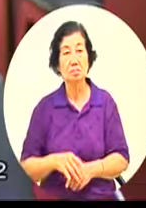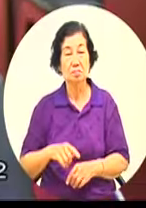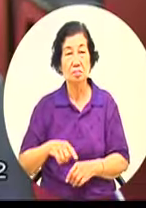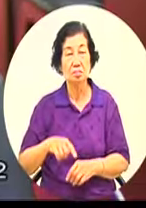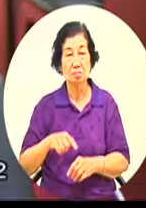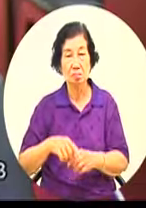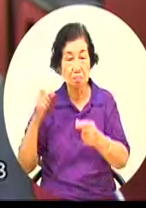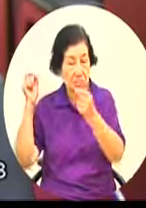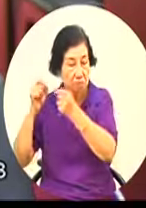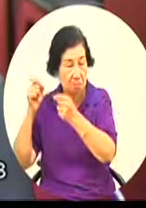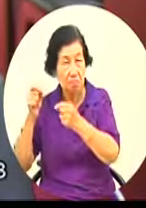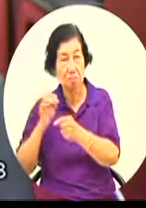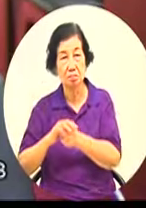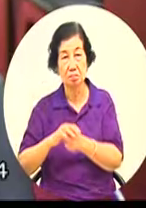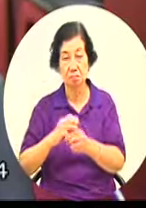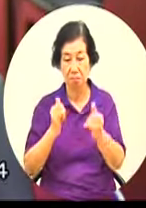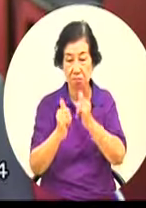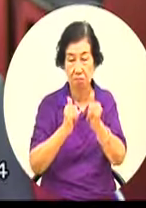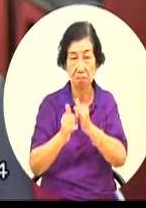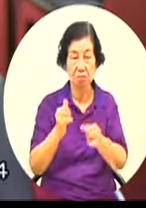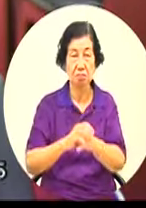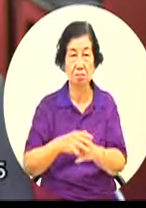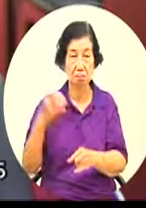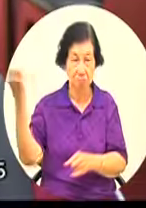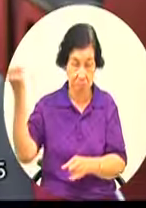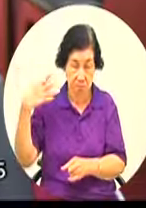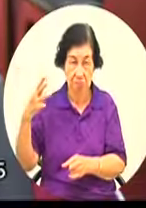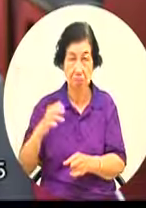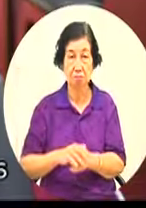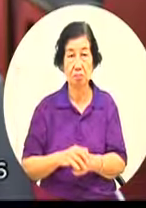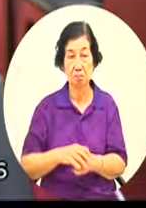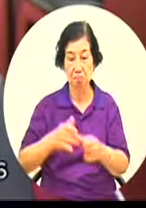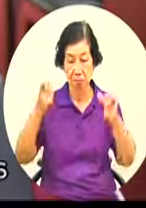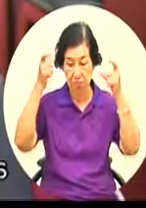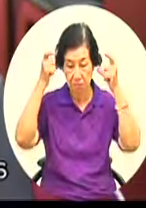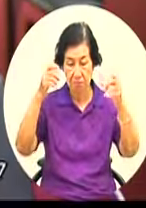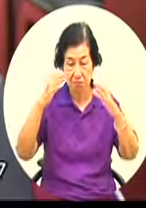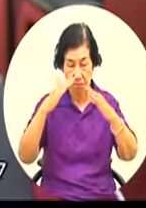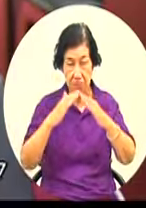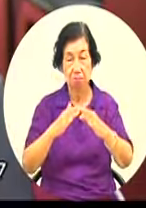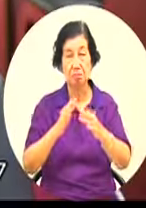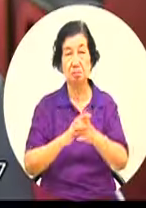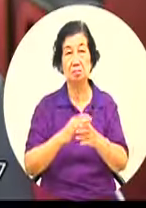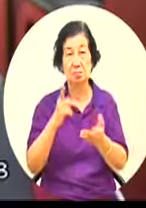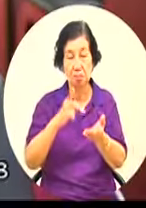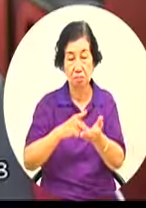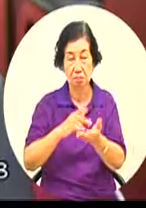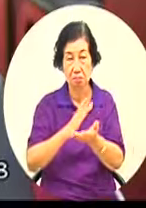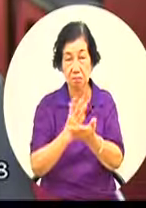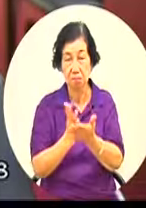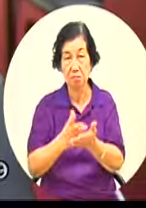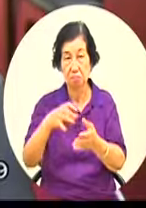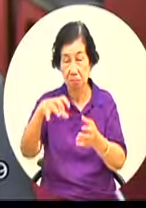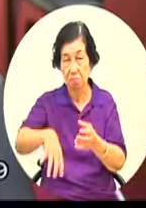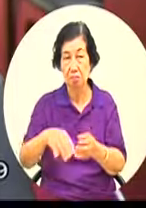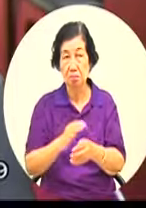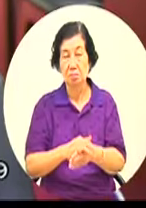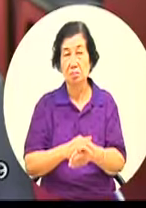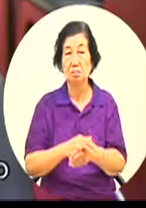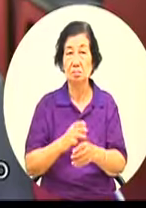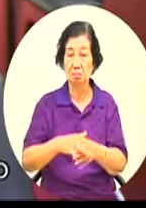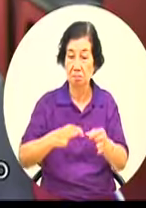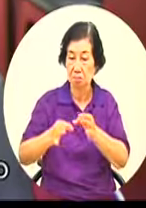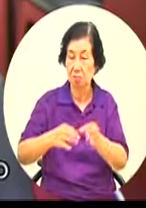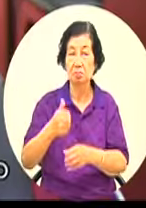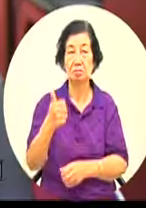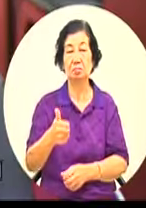声音哦。高雄市有一个高雄市图书总馆，经营规划得很好，但是我们要一个地区性的这个